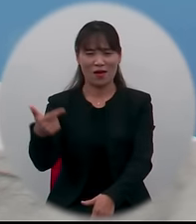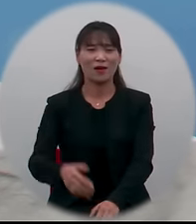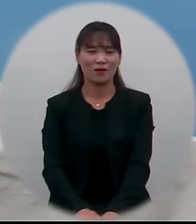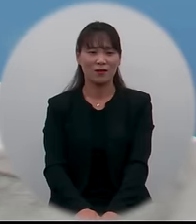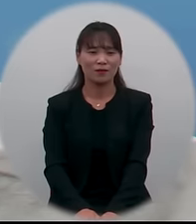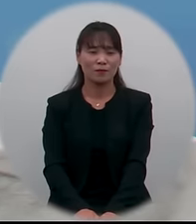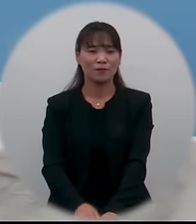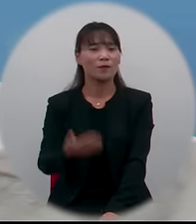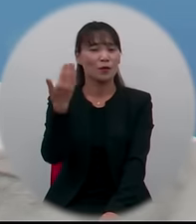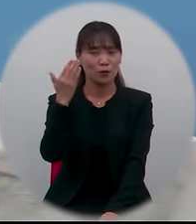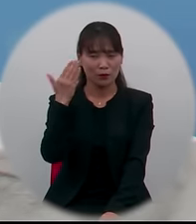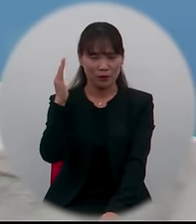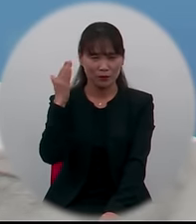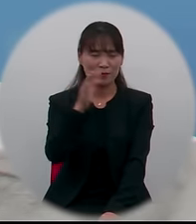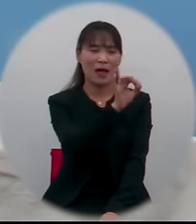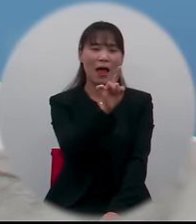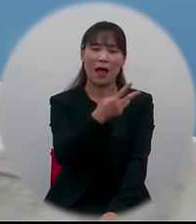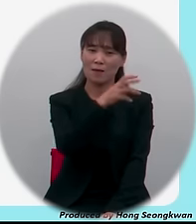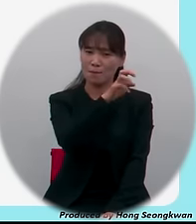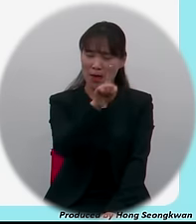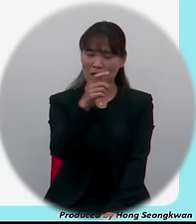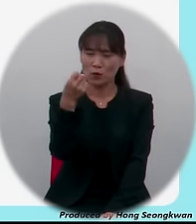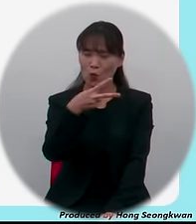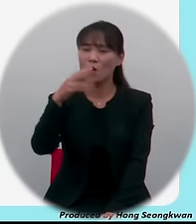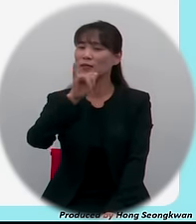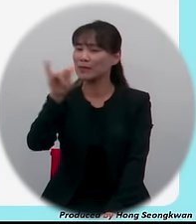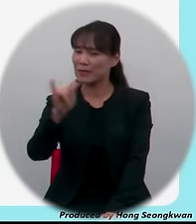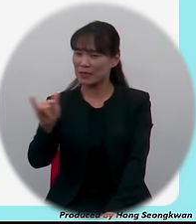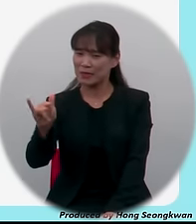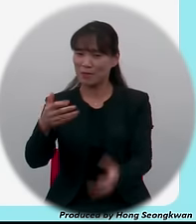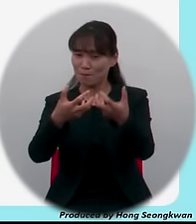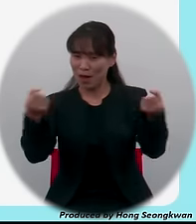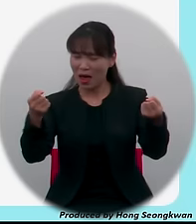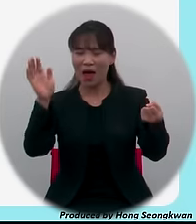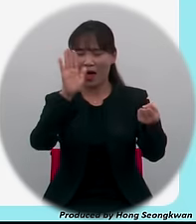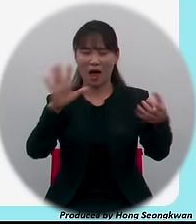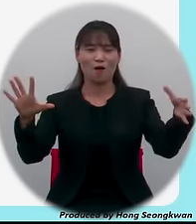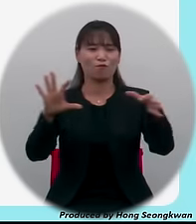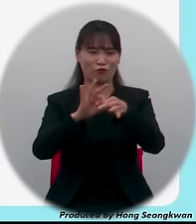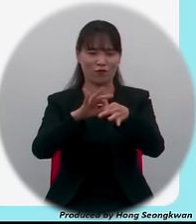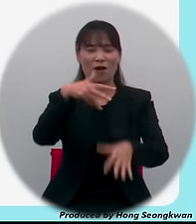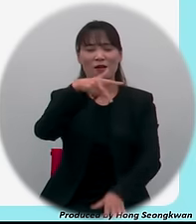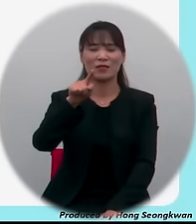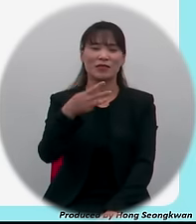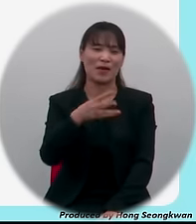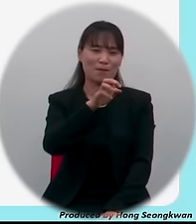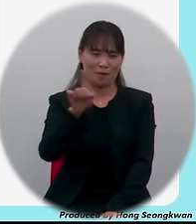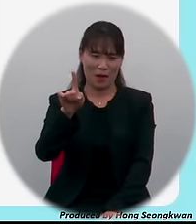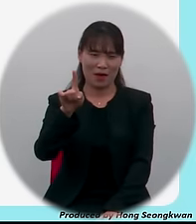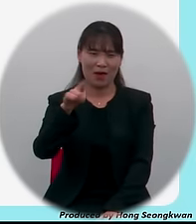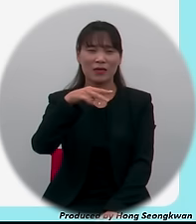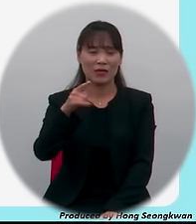겁니다 요즘에는 이런 알파 세대와 Z 세대를 따로 얘기하지 않고 묶어서 잘파 세대라고